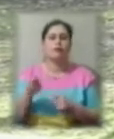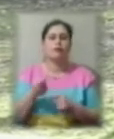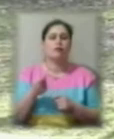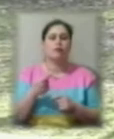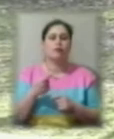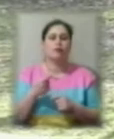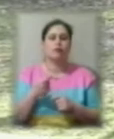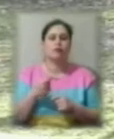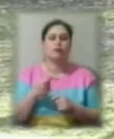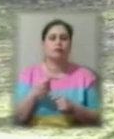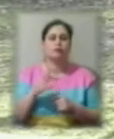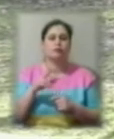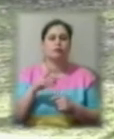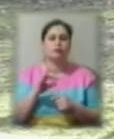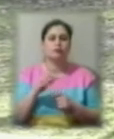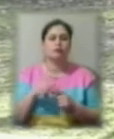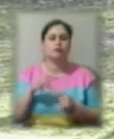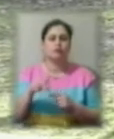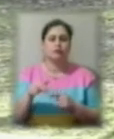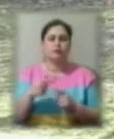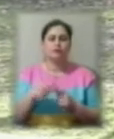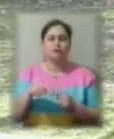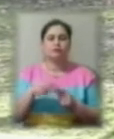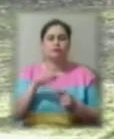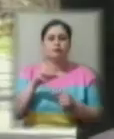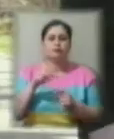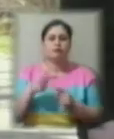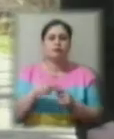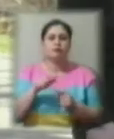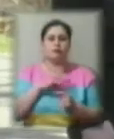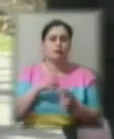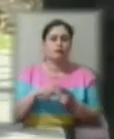по ходу цього етапу я зрозумів, що мене везуть в Москву.